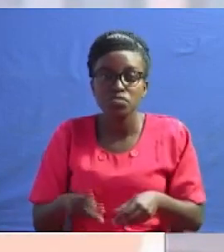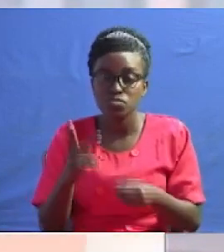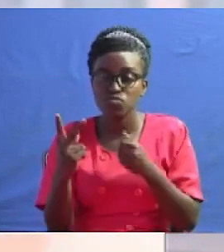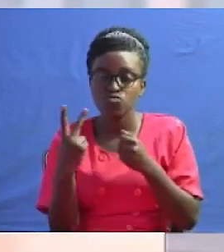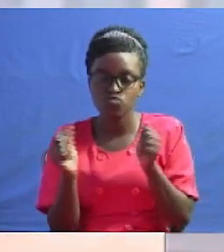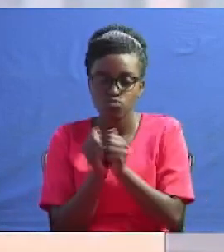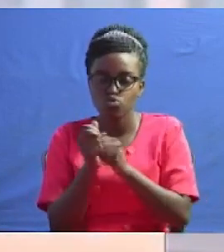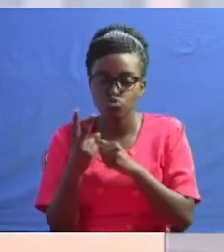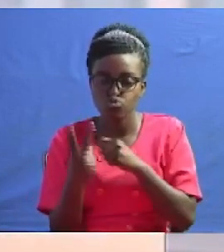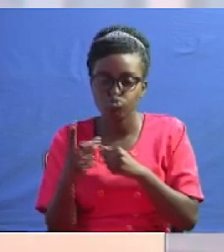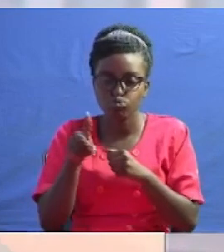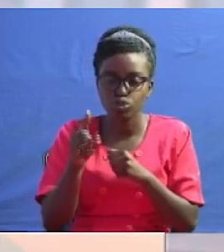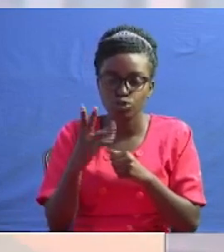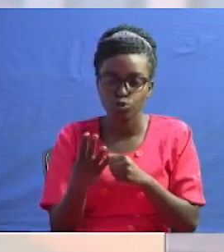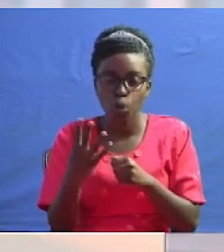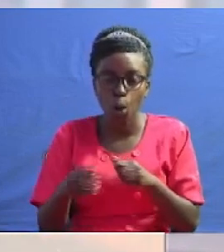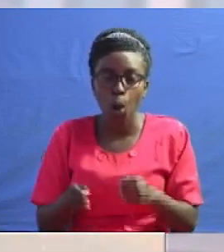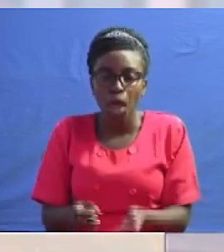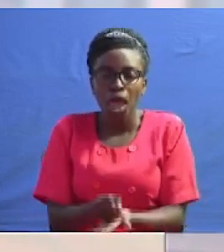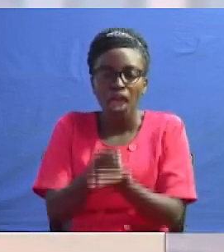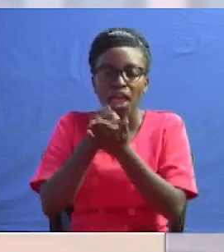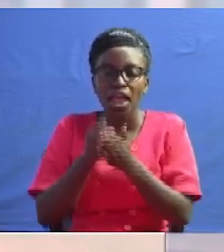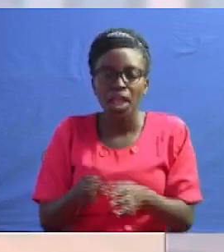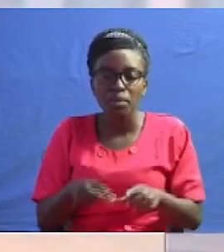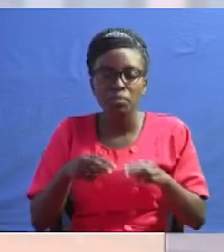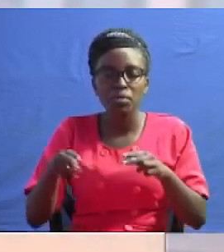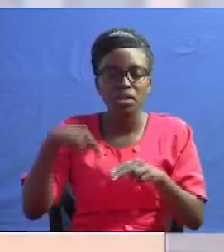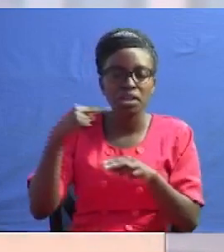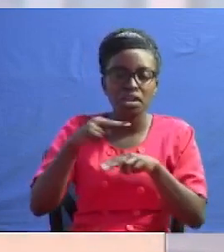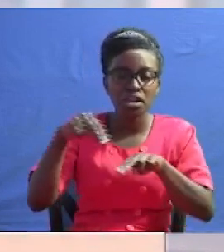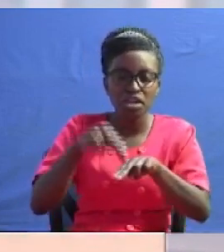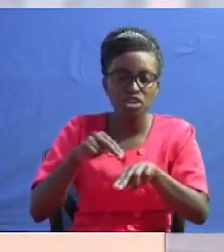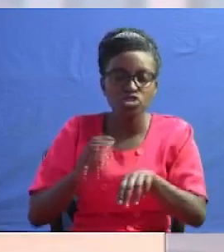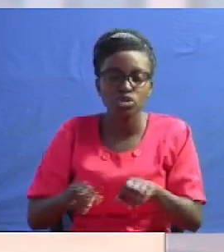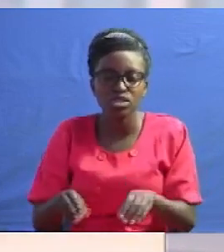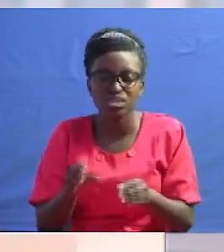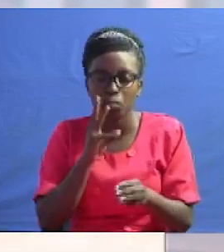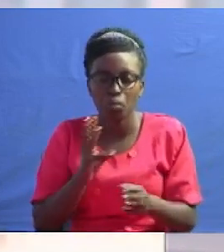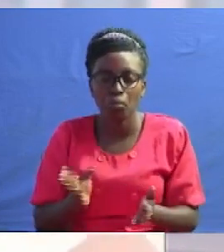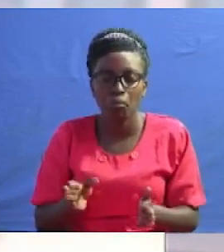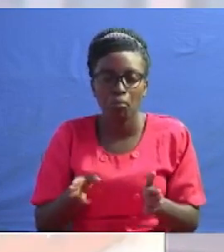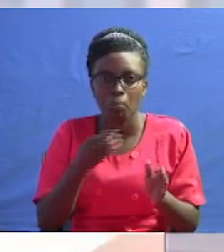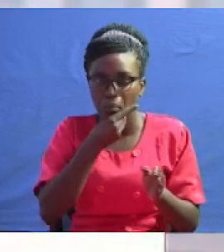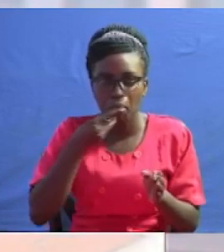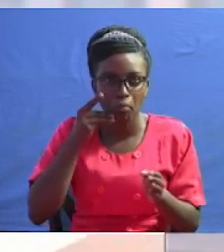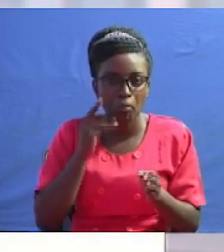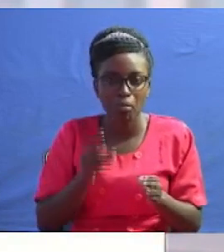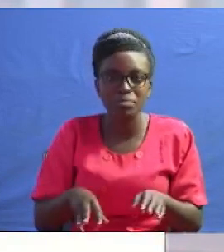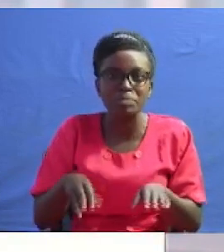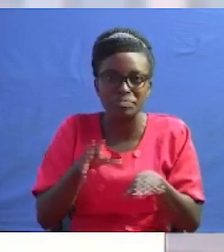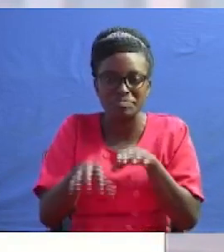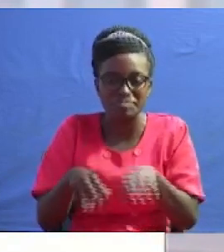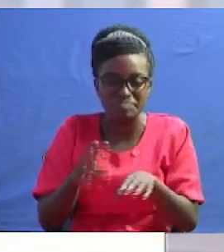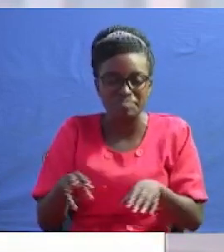kusaidia maeneo kame nchini kukabiliana na changamoto na makali ya ukamwe hasa katika kaunti za Mandera na Garissa. Kauli ya